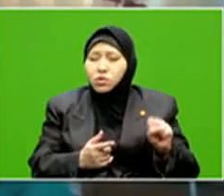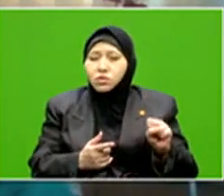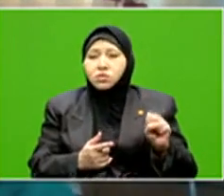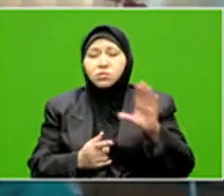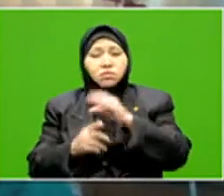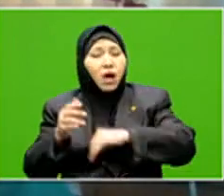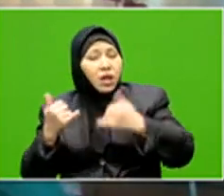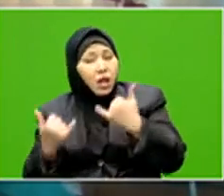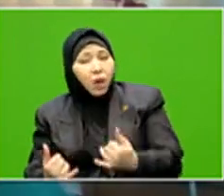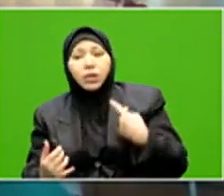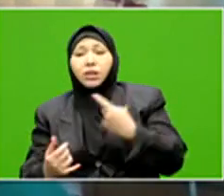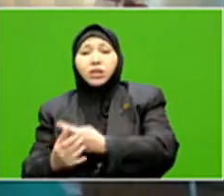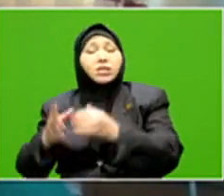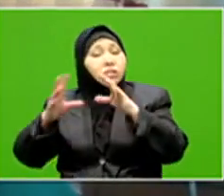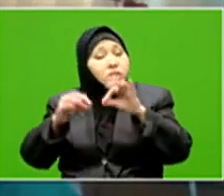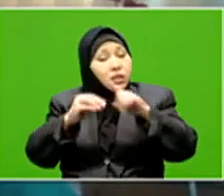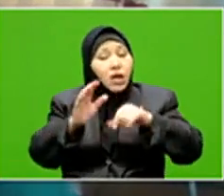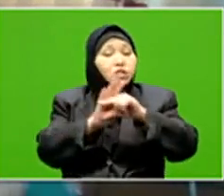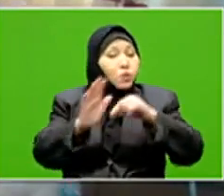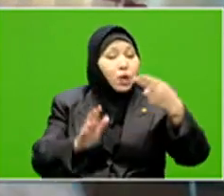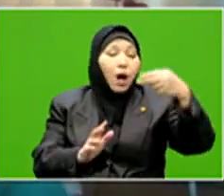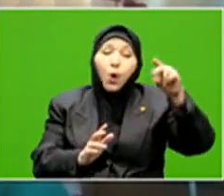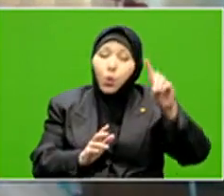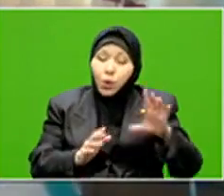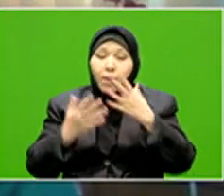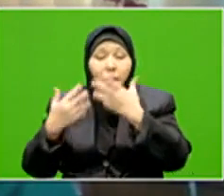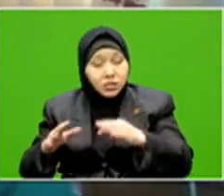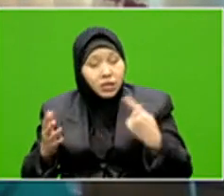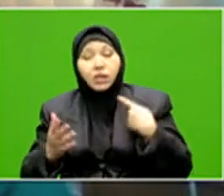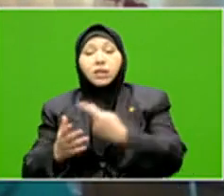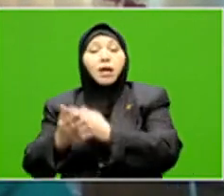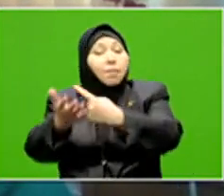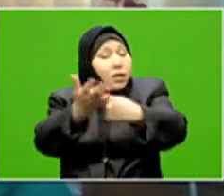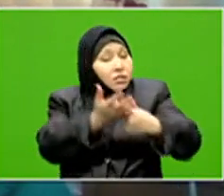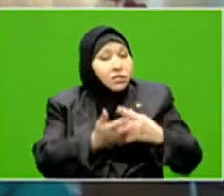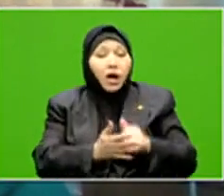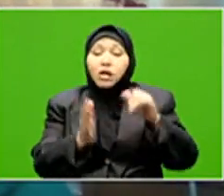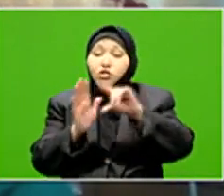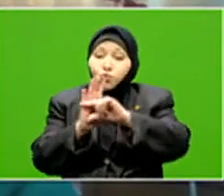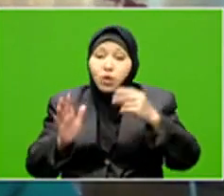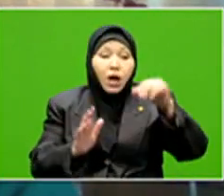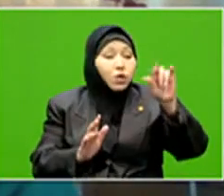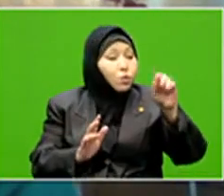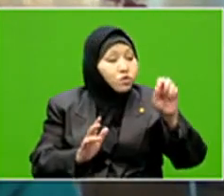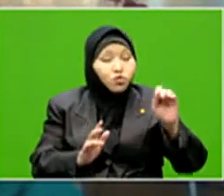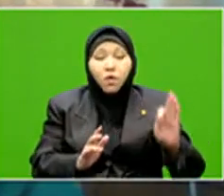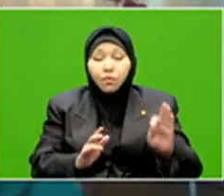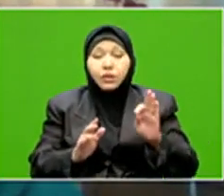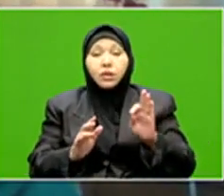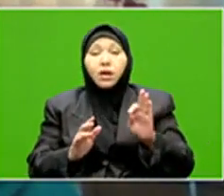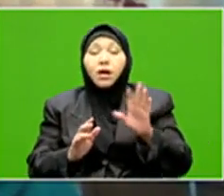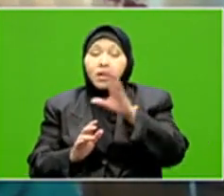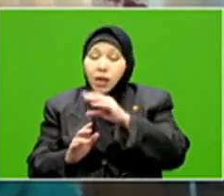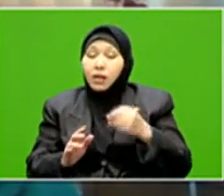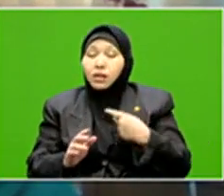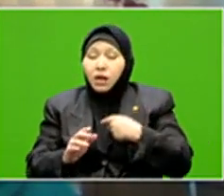kita berbicara tentang surah Hud. Dan lepas ni kita akan berbicara tentang surah Yusuf, di mana salah satu